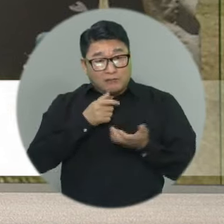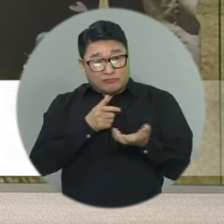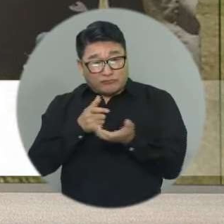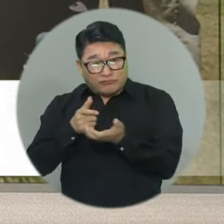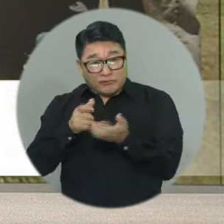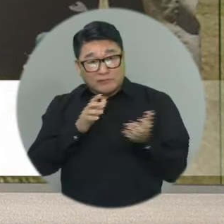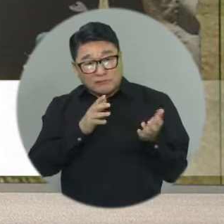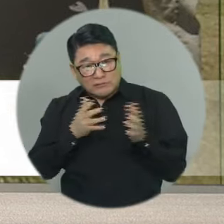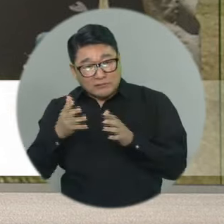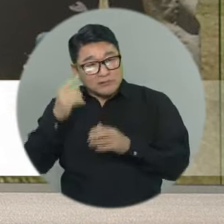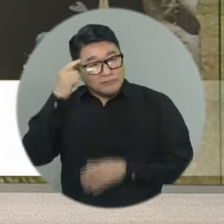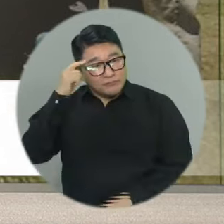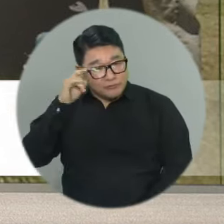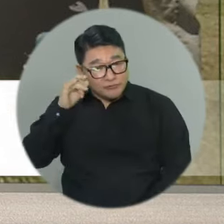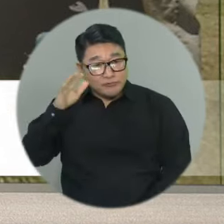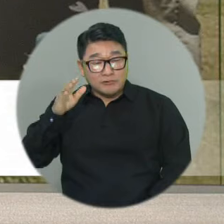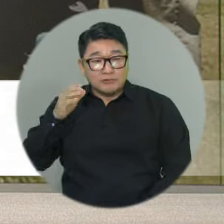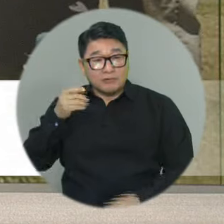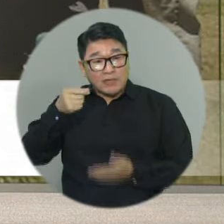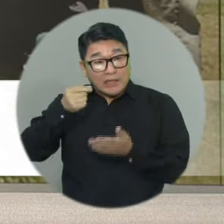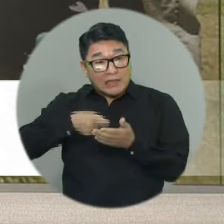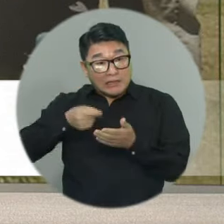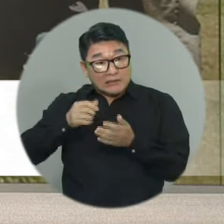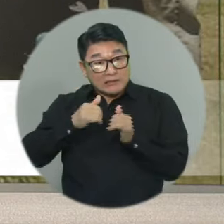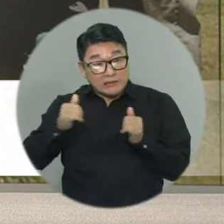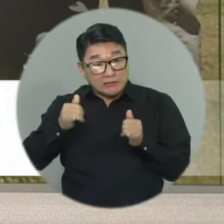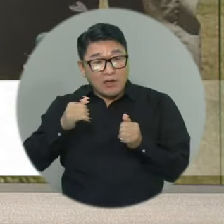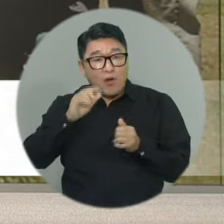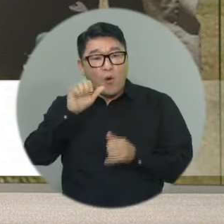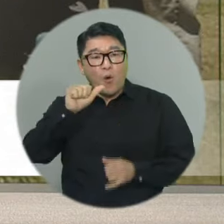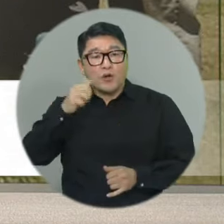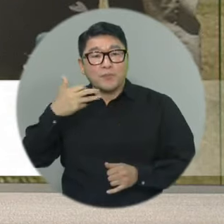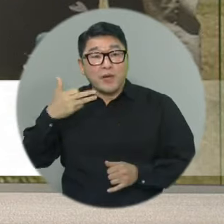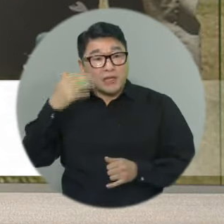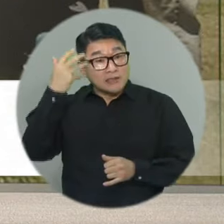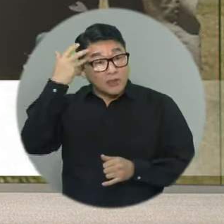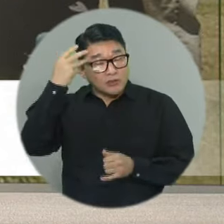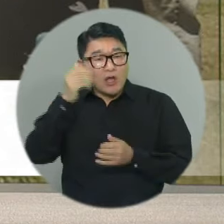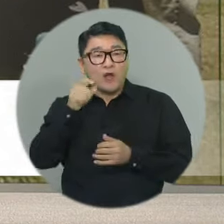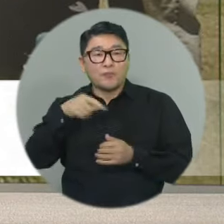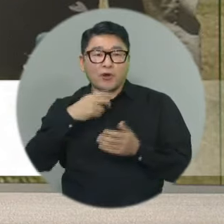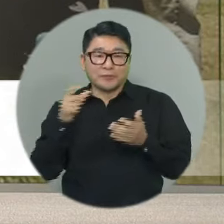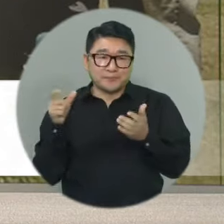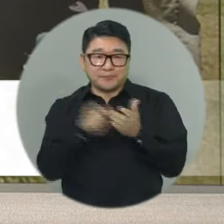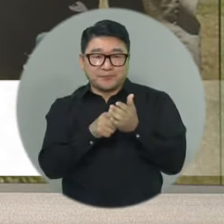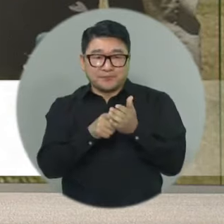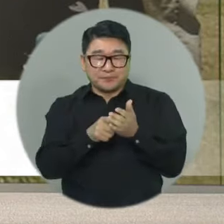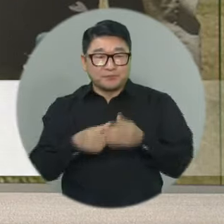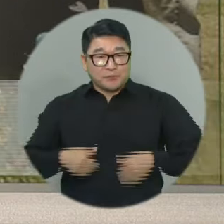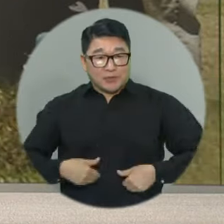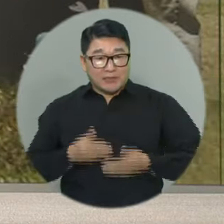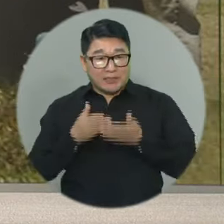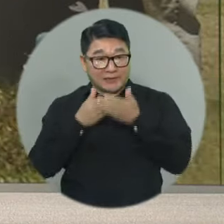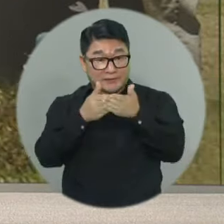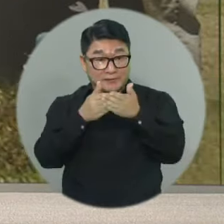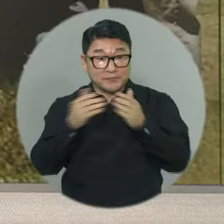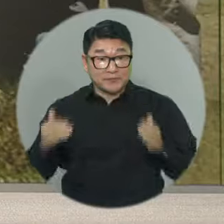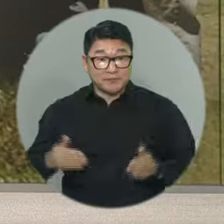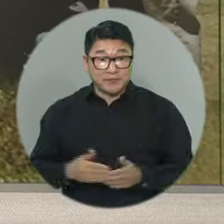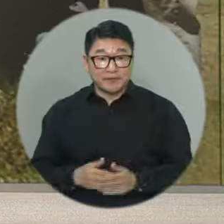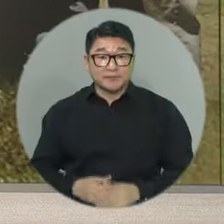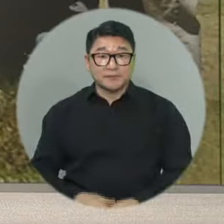피해자를 추모하기도 했고 해직 언론인들은 5.18 정신의 헌법 전문 수록을 촉구했습니다. 천홍희